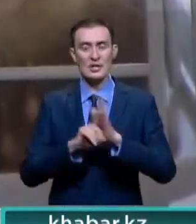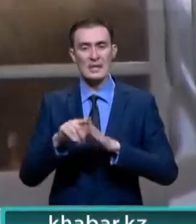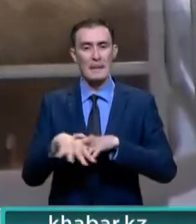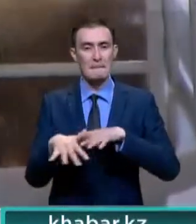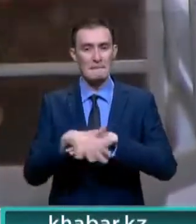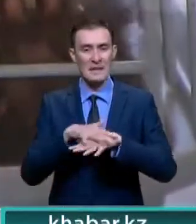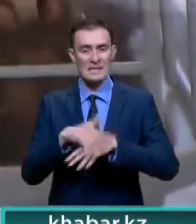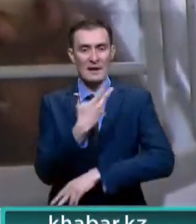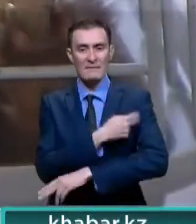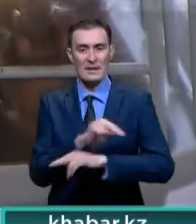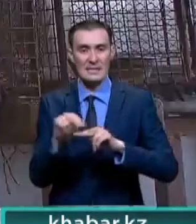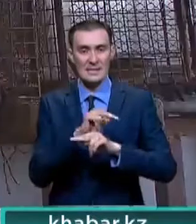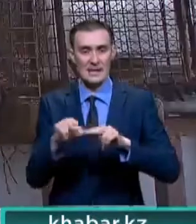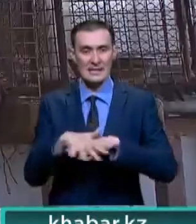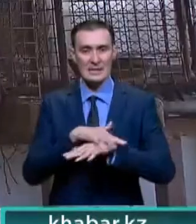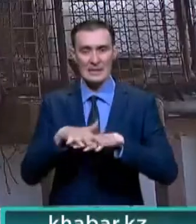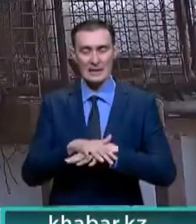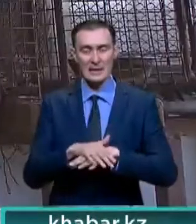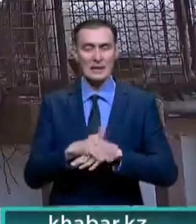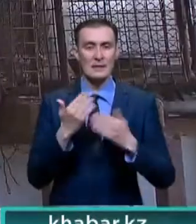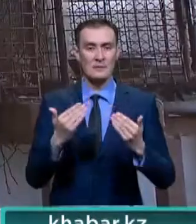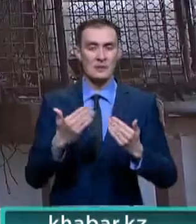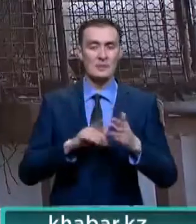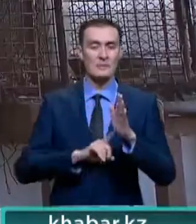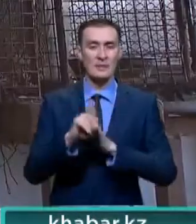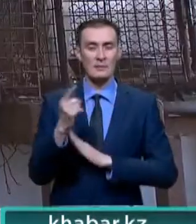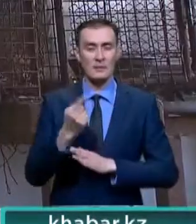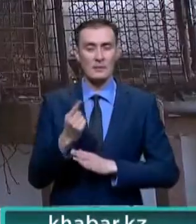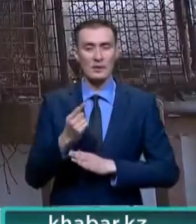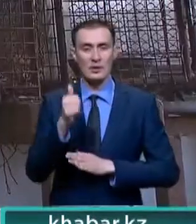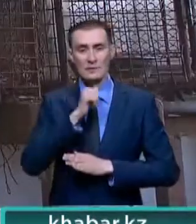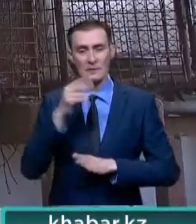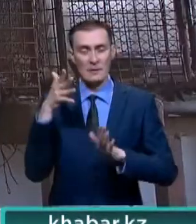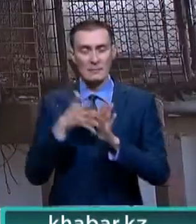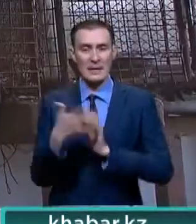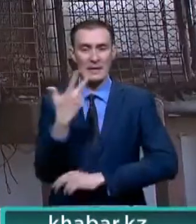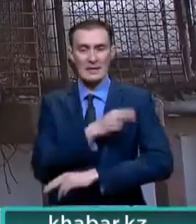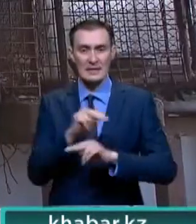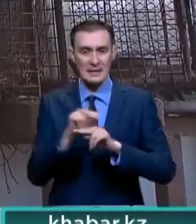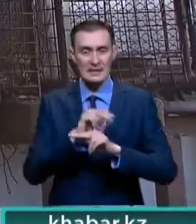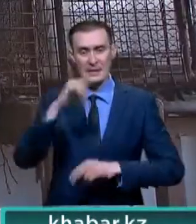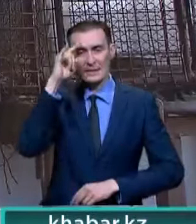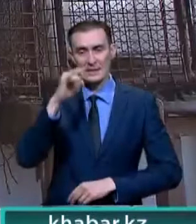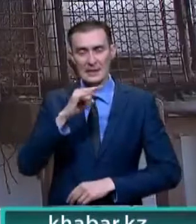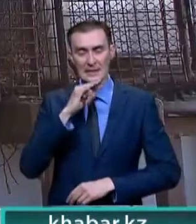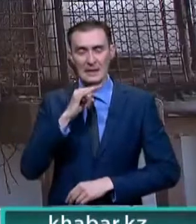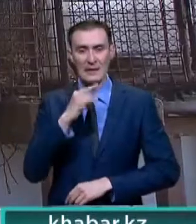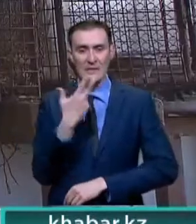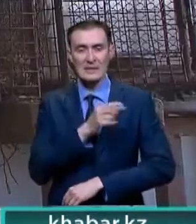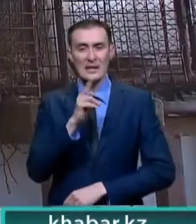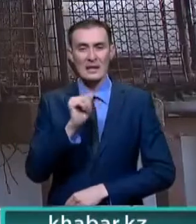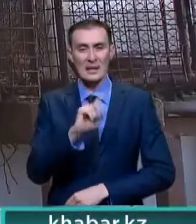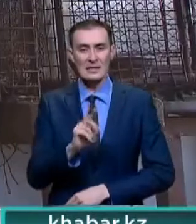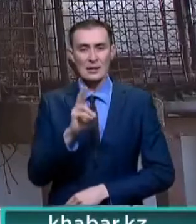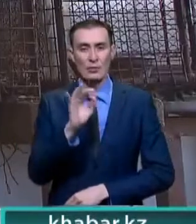массовая вакцинация населения страны. Эти макаки резусы первыми среди подопытных животных получили инъекции казахстанской инактивированной вакцины